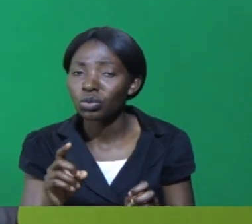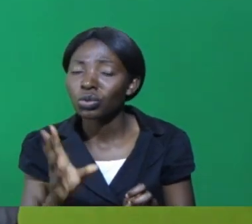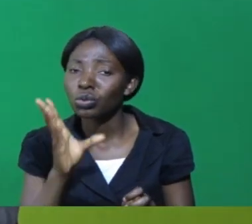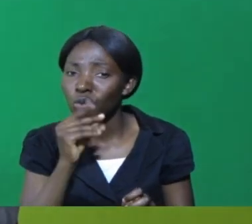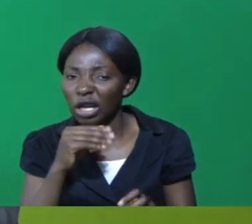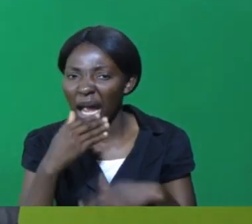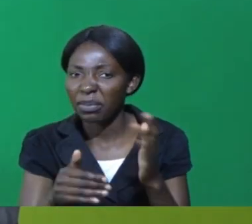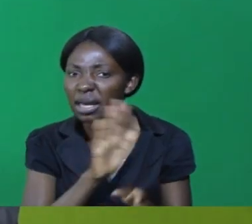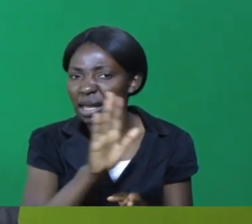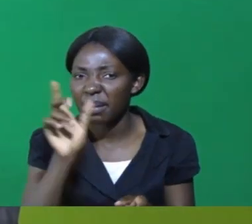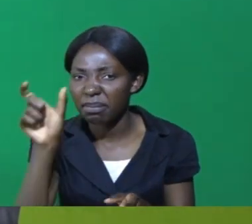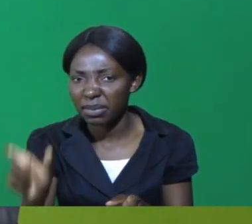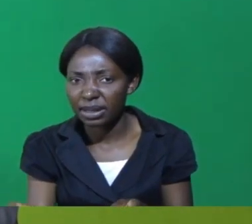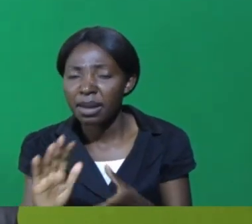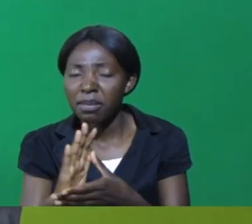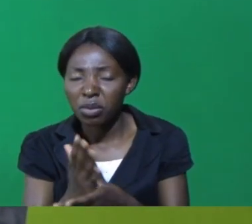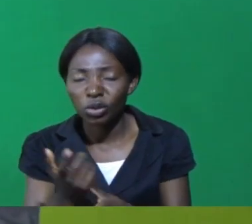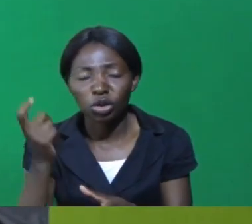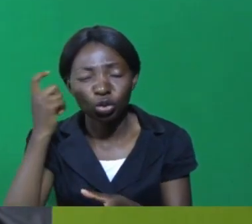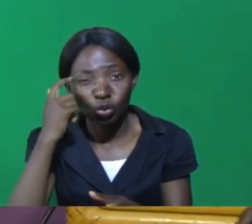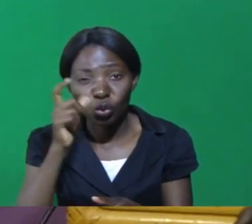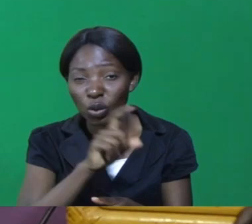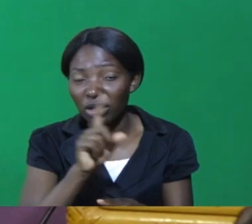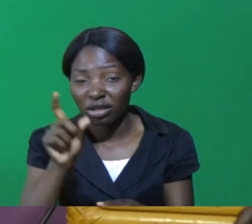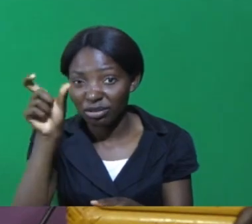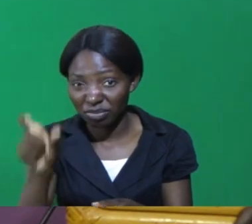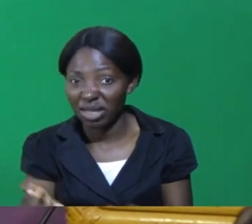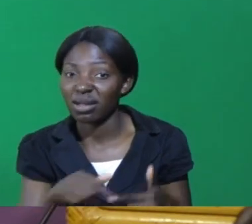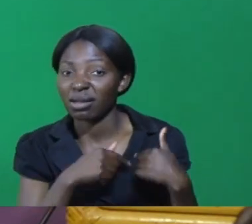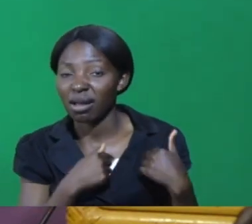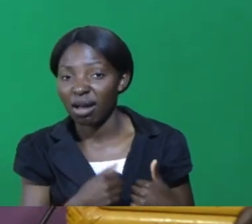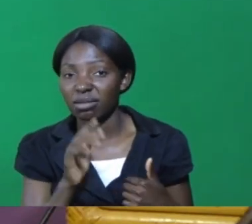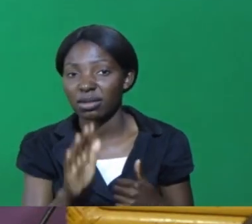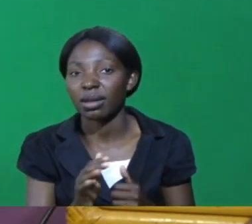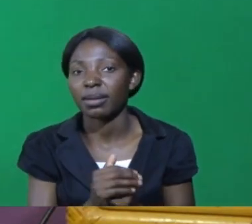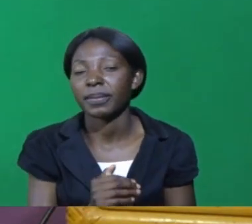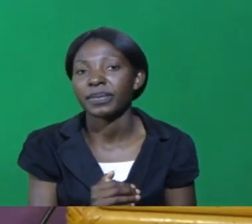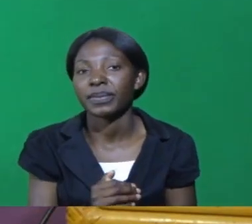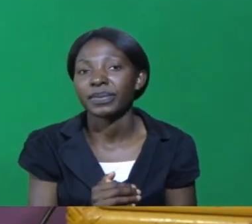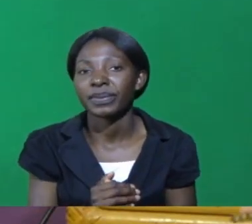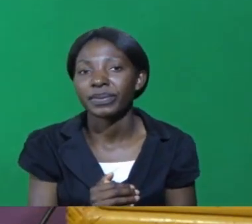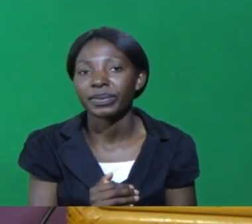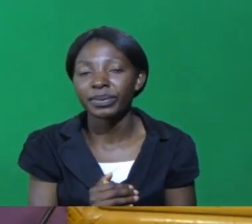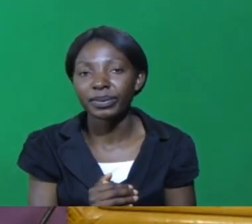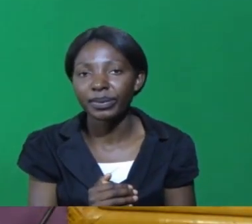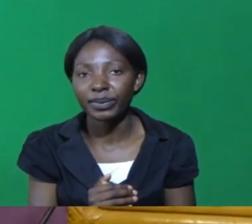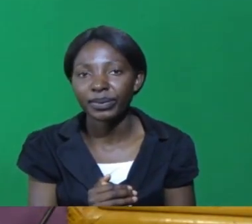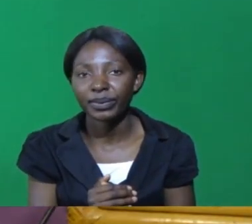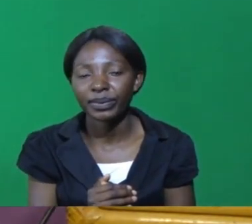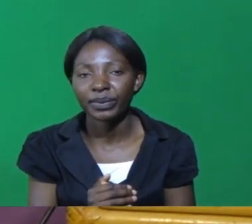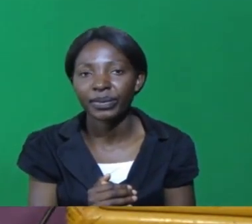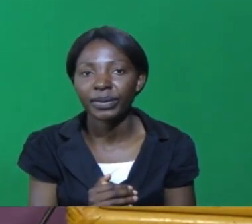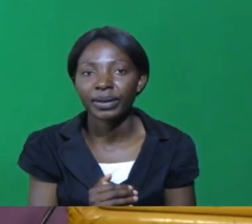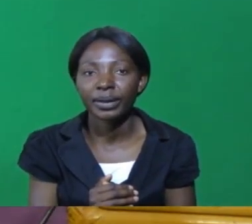zvomunhu nokuti wakanga achiziva iye zviri mumunhu. Inoita. Ndakati chichika kuti munondikanganisira chidzidzo